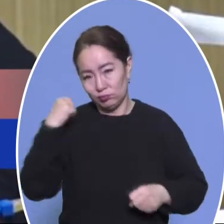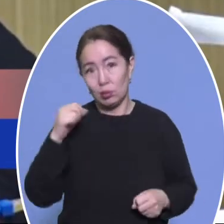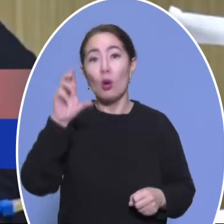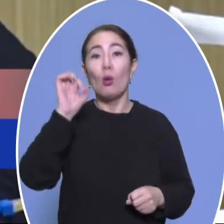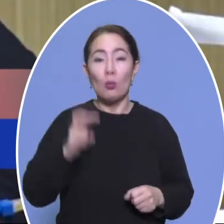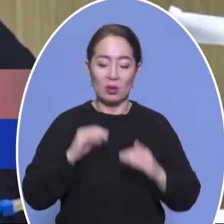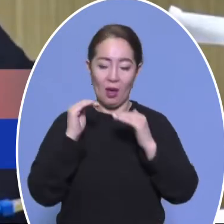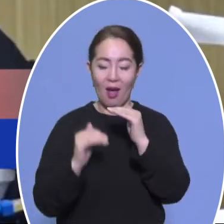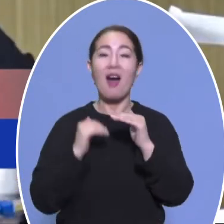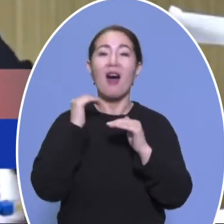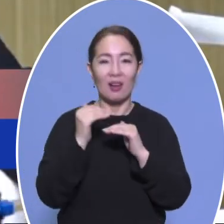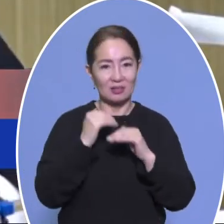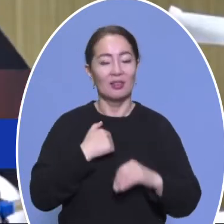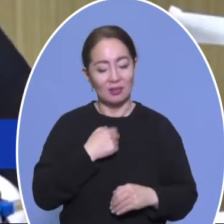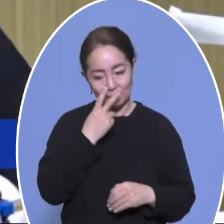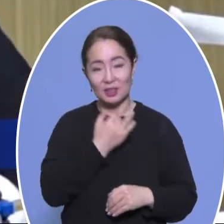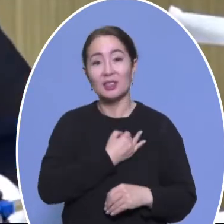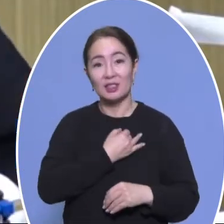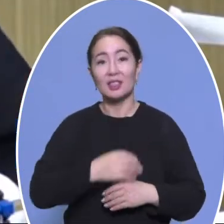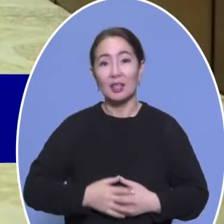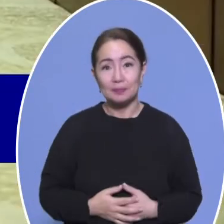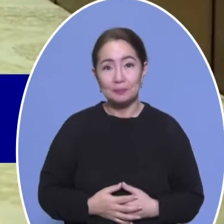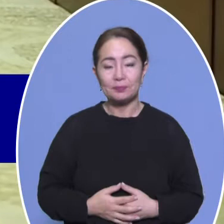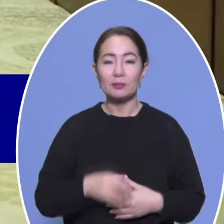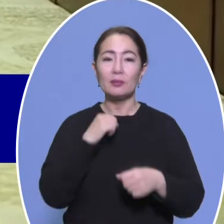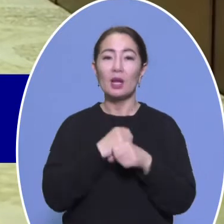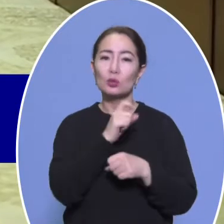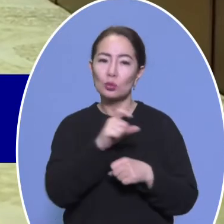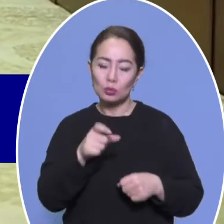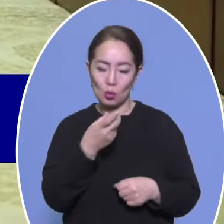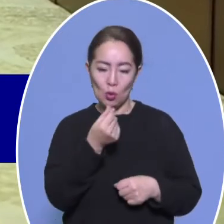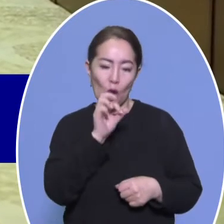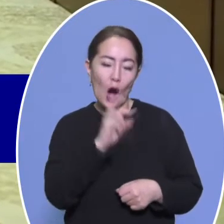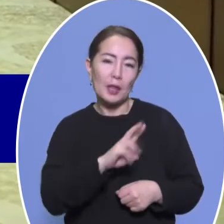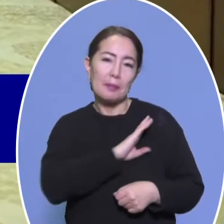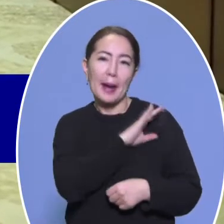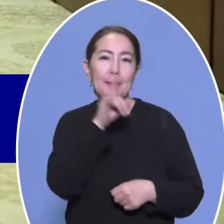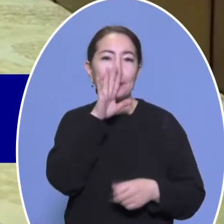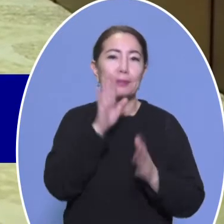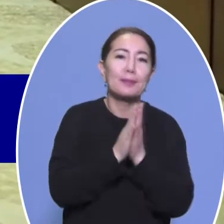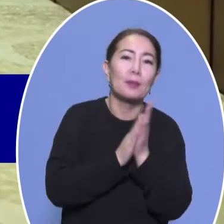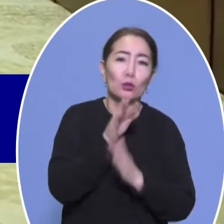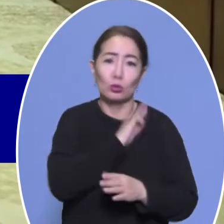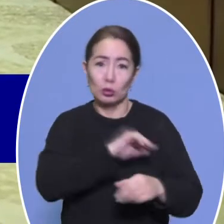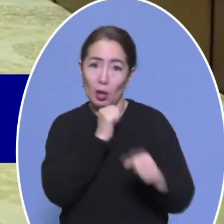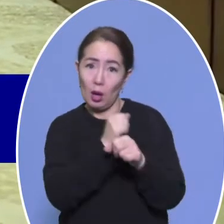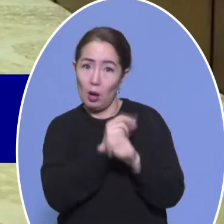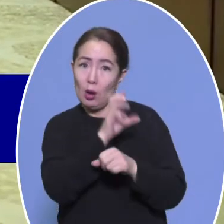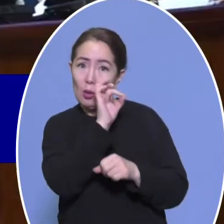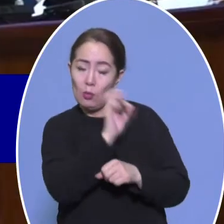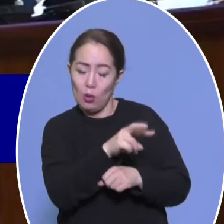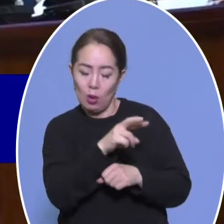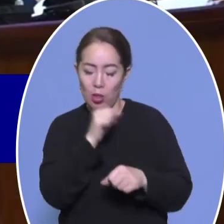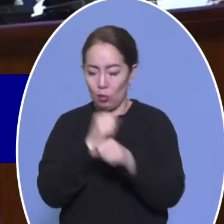чадвал бас тодорхой хэмжээний ах хэцүүл гарна гэдэг ийм итгэлтэй байна. Албан тушаалыг мөнгө олж, баяжих хэрэгслээ болон ашиглаж байгаа албан